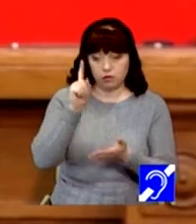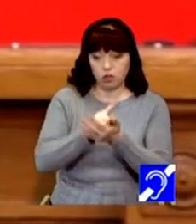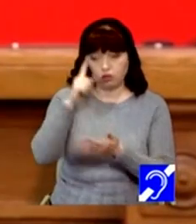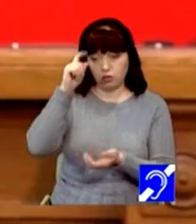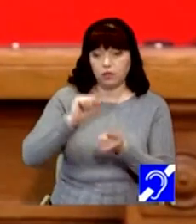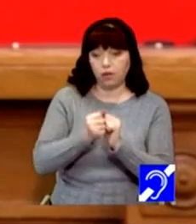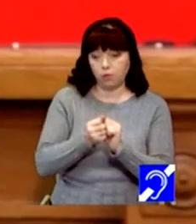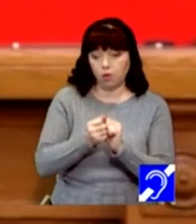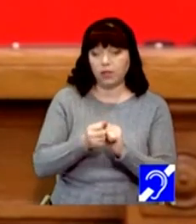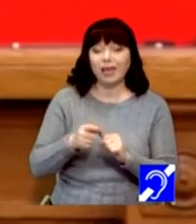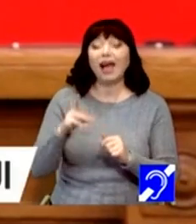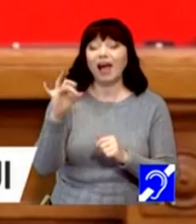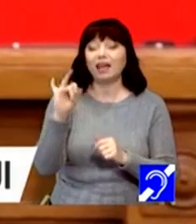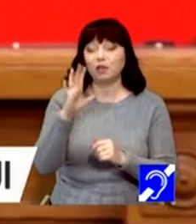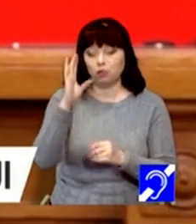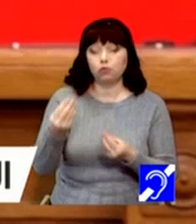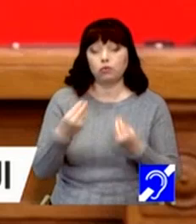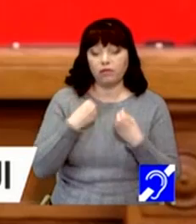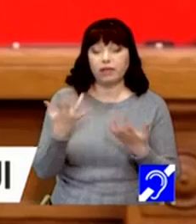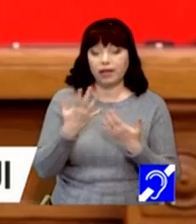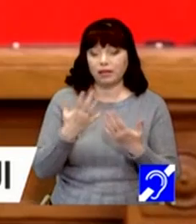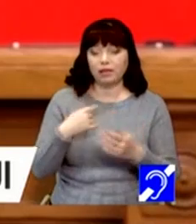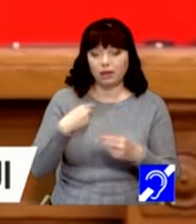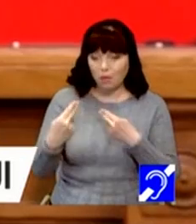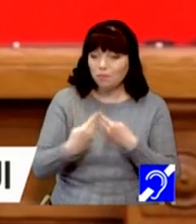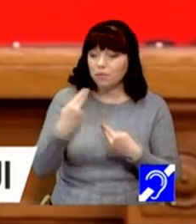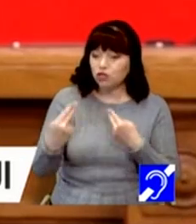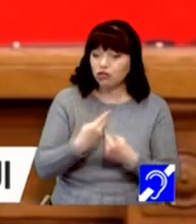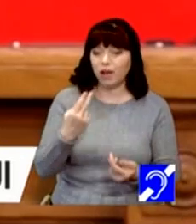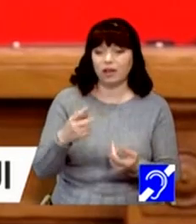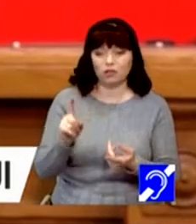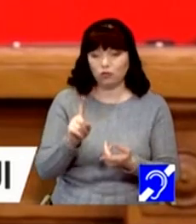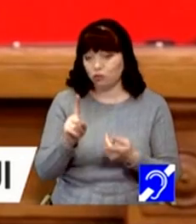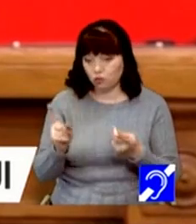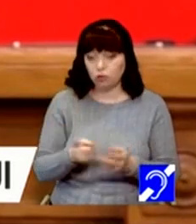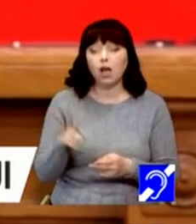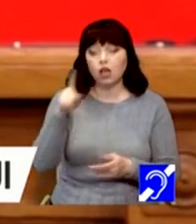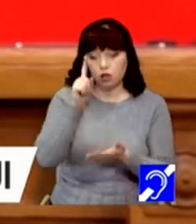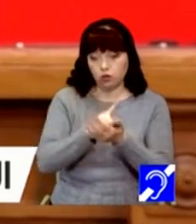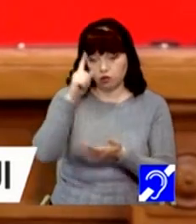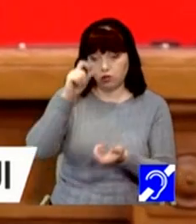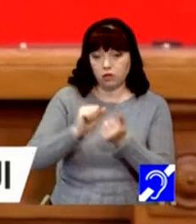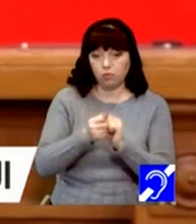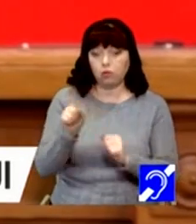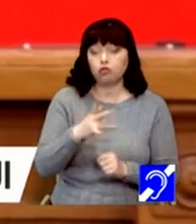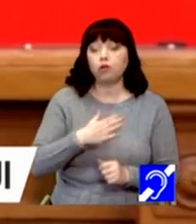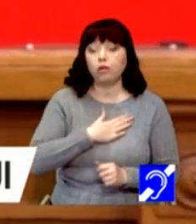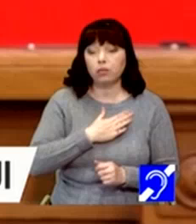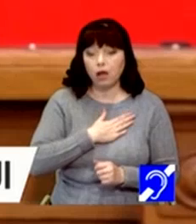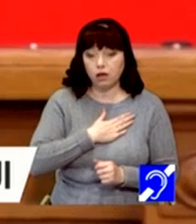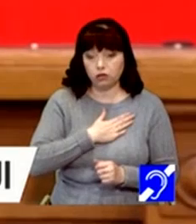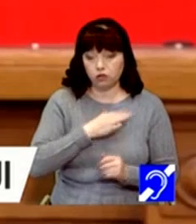net de aer liber astăzi weather cine primul email nas o groază strategică caractere anilor 50 psihologi